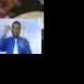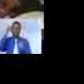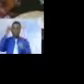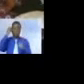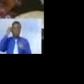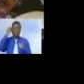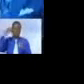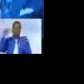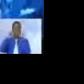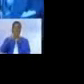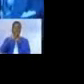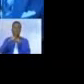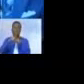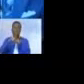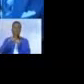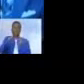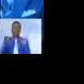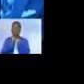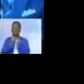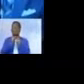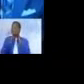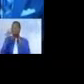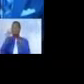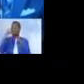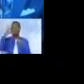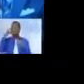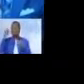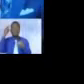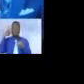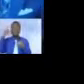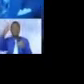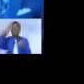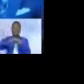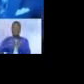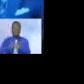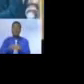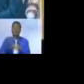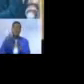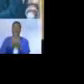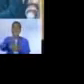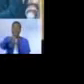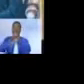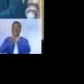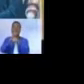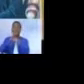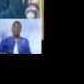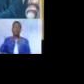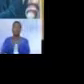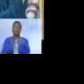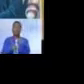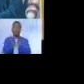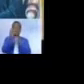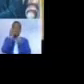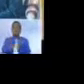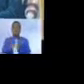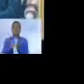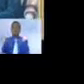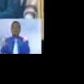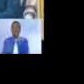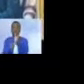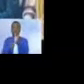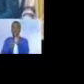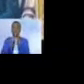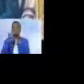République, Alassane Ouattara, de par sa riche expérience en matière de finances internationales en tant que directeur général adjoint